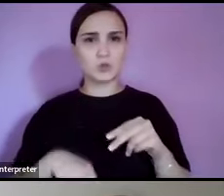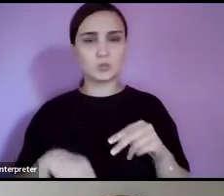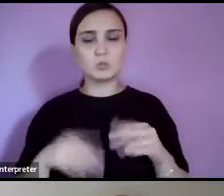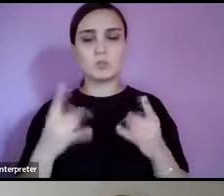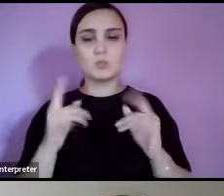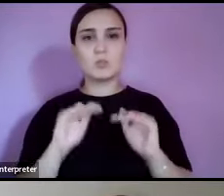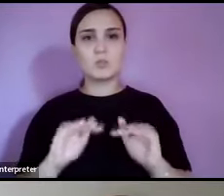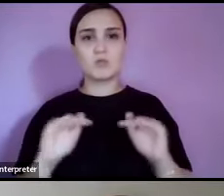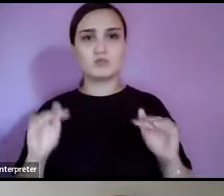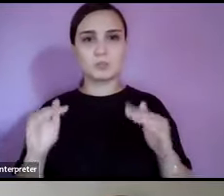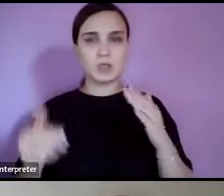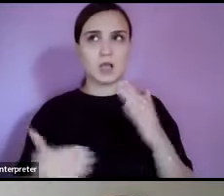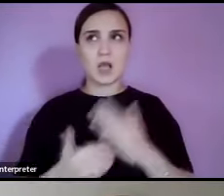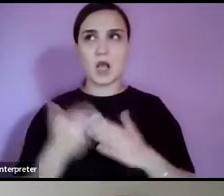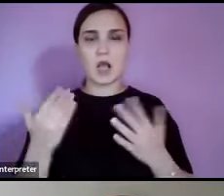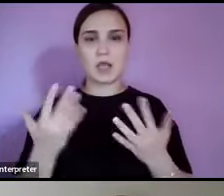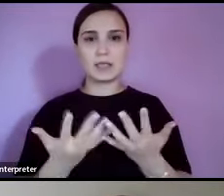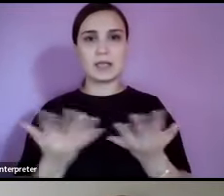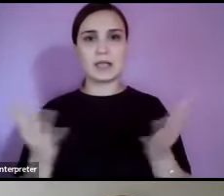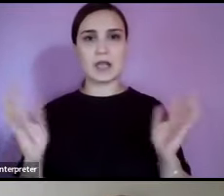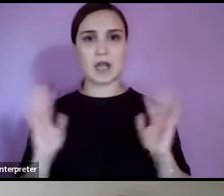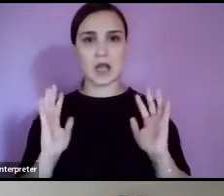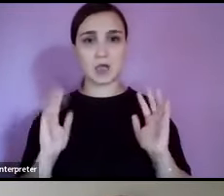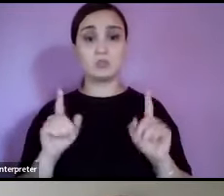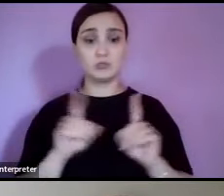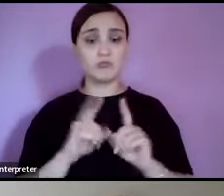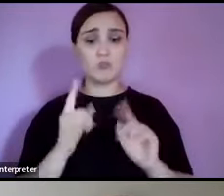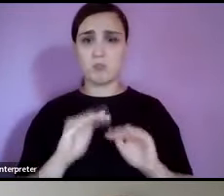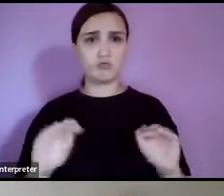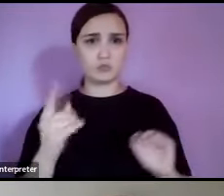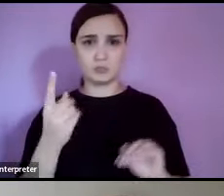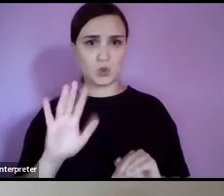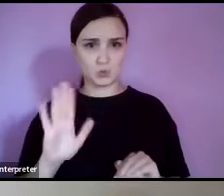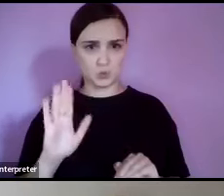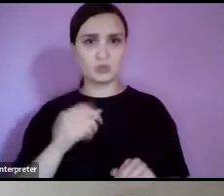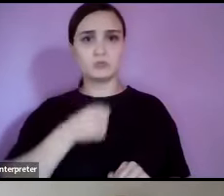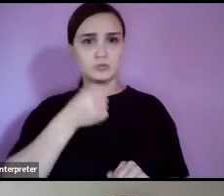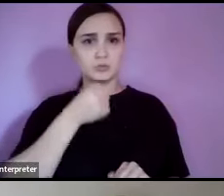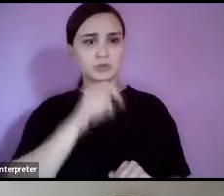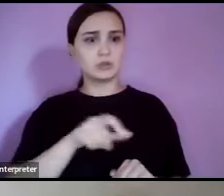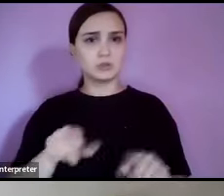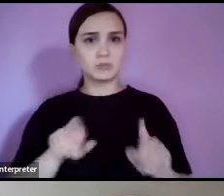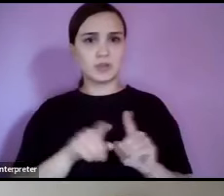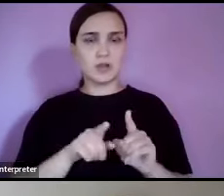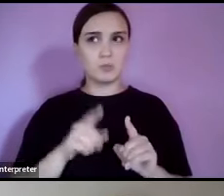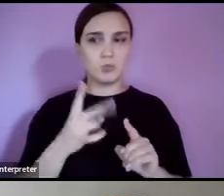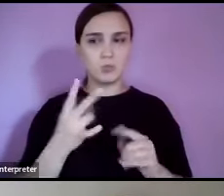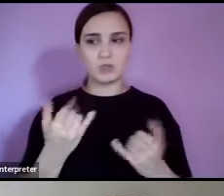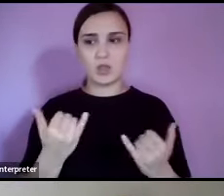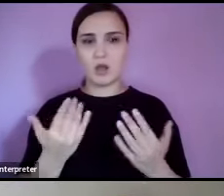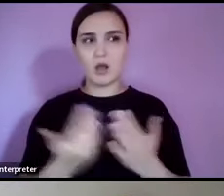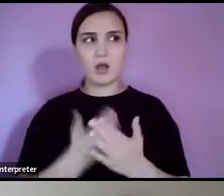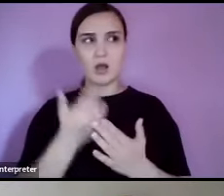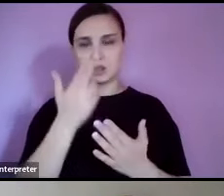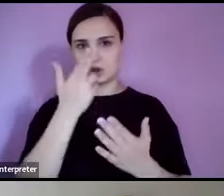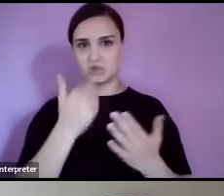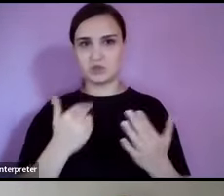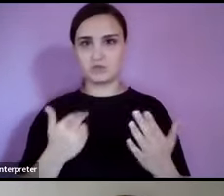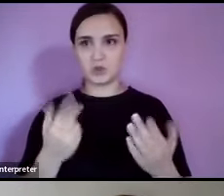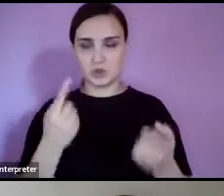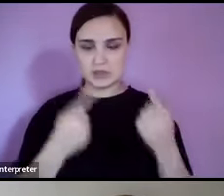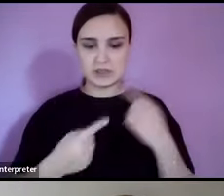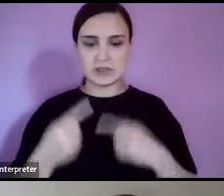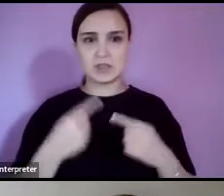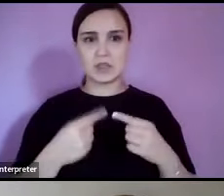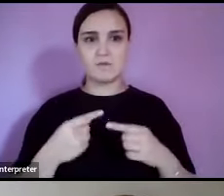უწევთ ახალ გარემოსთან, არა მარტო ბავშვებს, ჩვენც რაღაცნაირად ვცდილობთ ყველანი, რომ წონასწორობა აღვიდგინოთ და